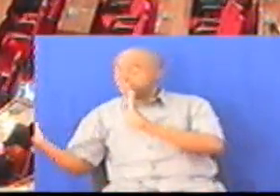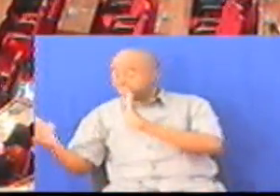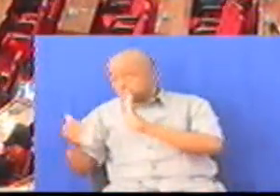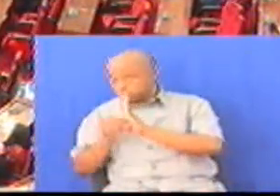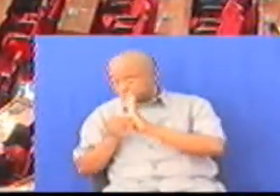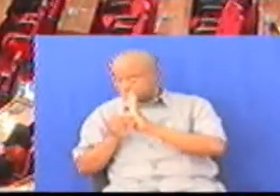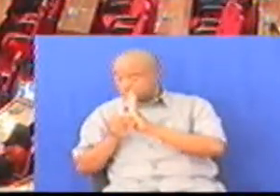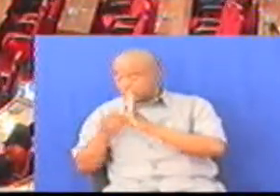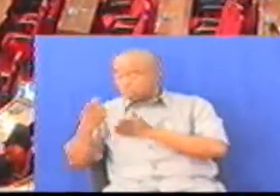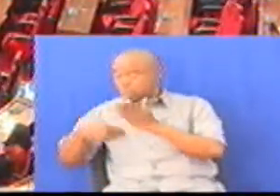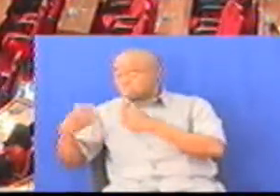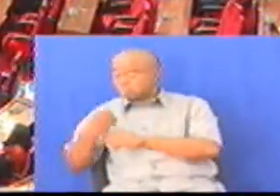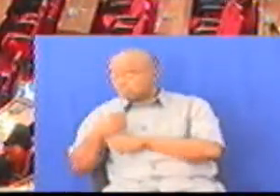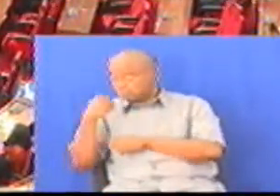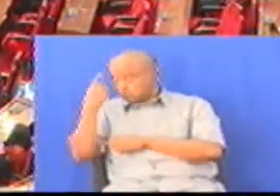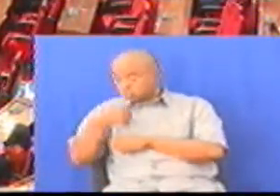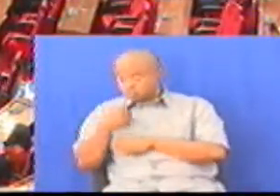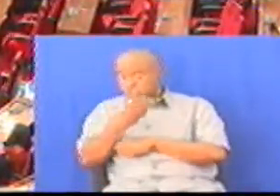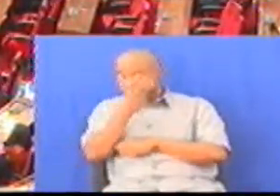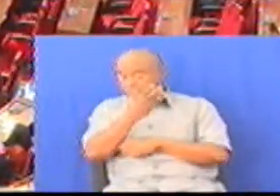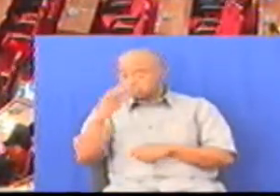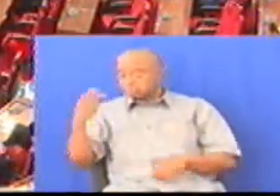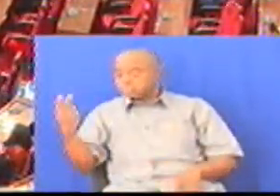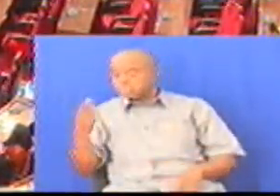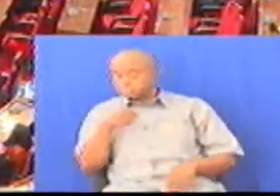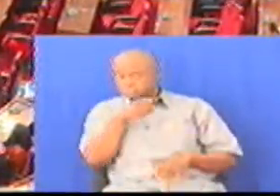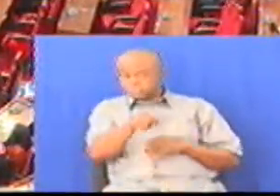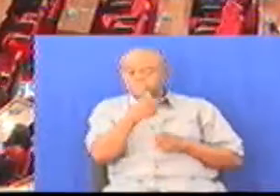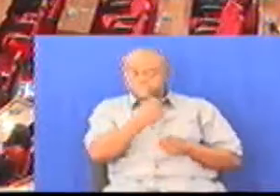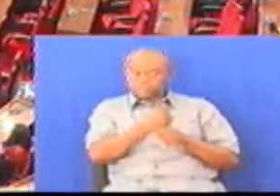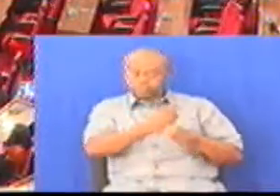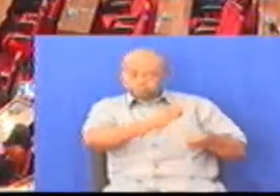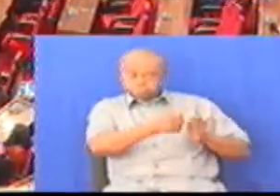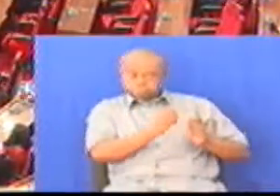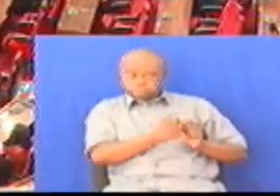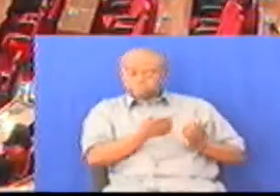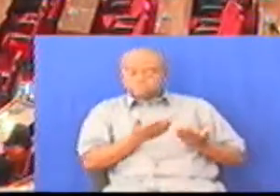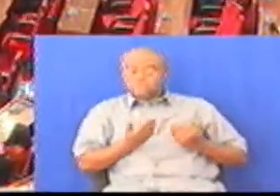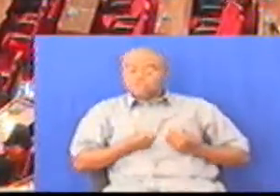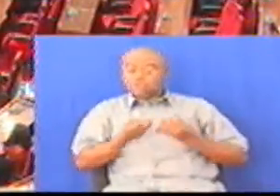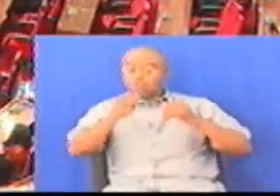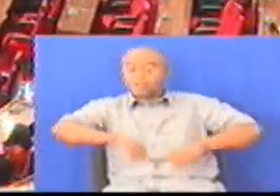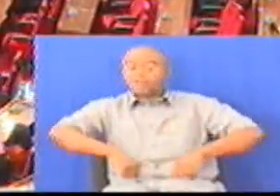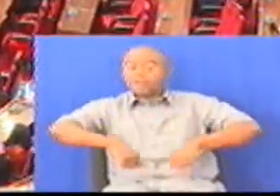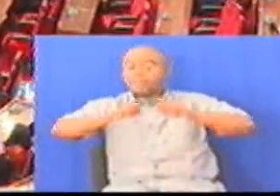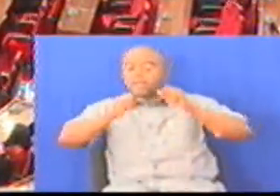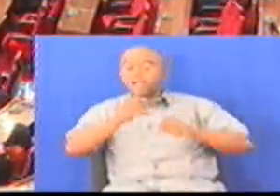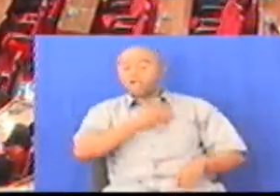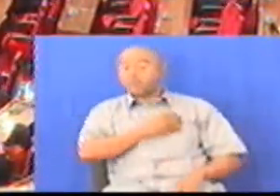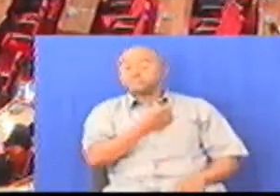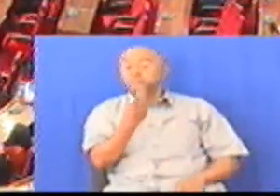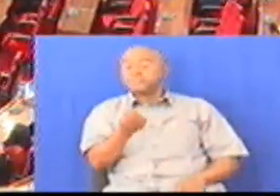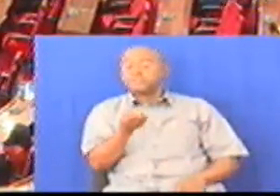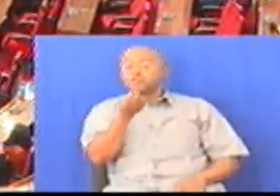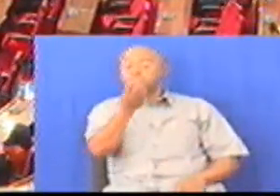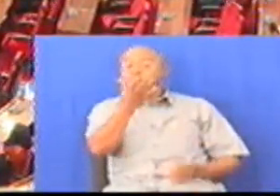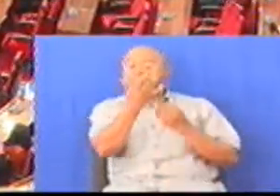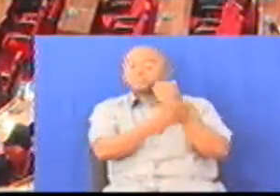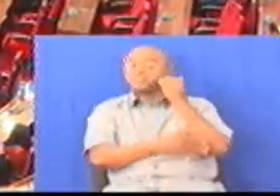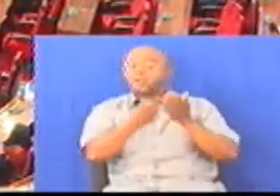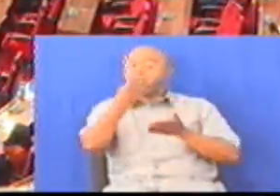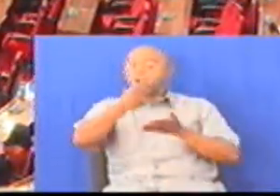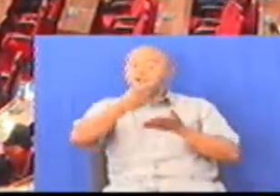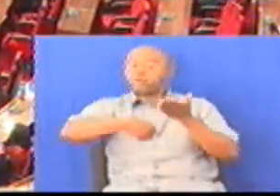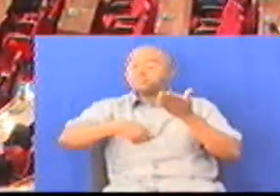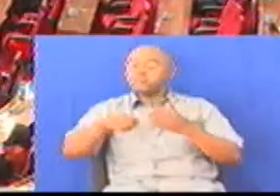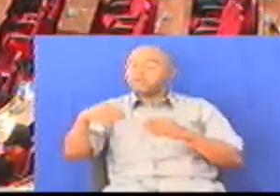ya mapato sura 332 inafanyiwa marekebisho kumpa mamlaka waziri wa fedha kutoa msamaha wa kodi ya mapato kwenye